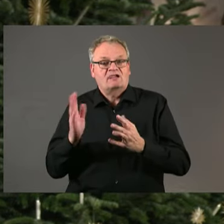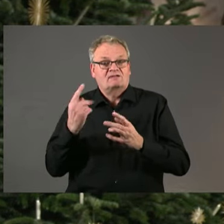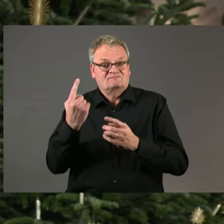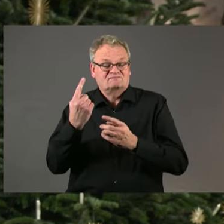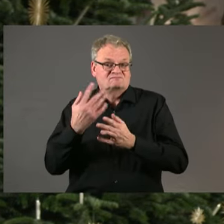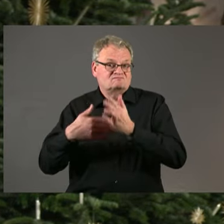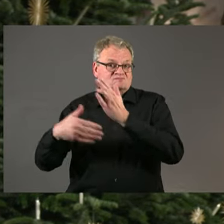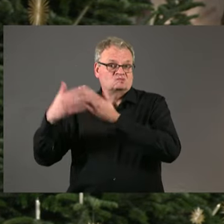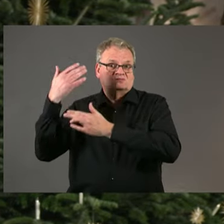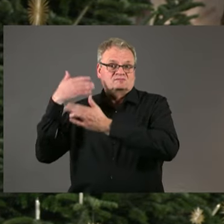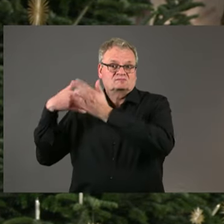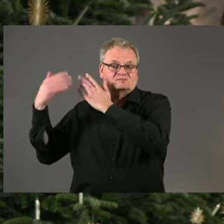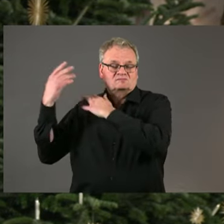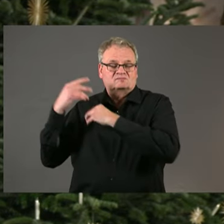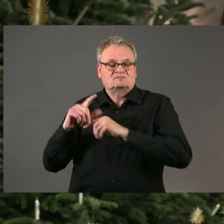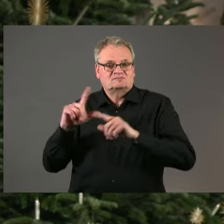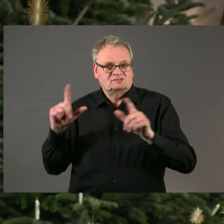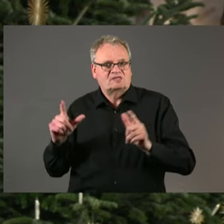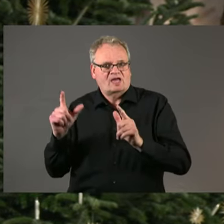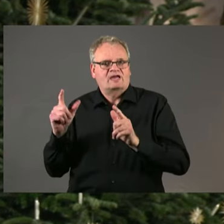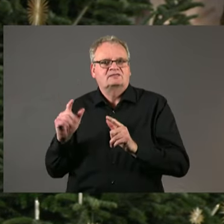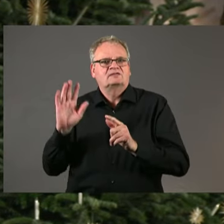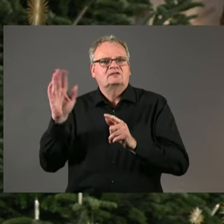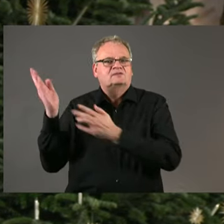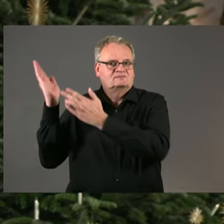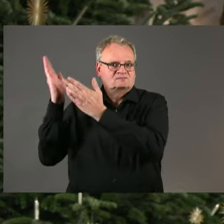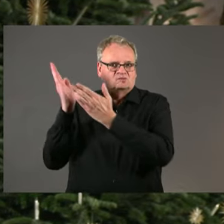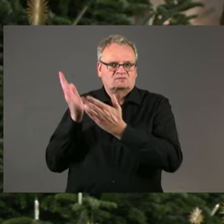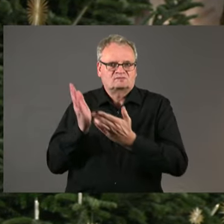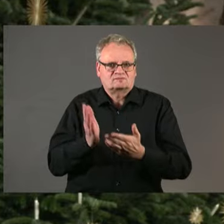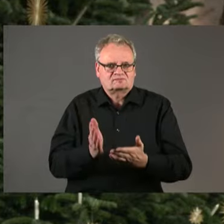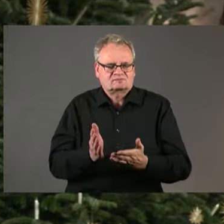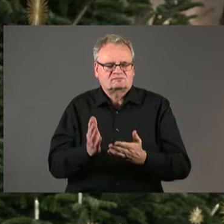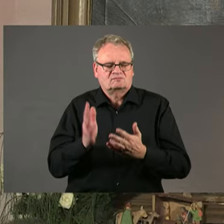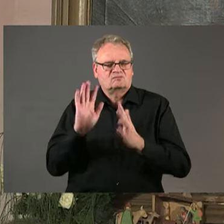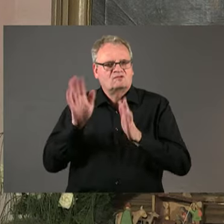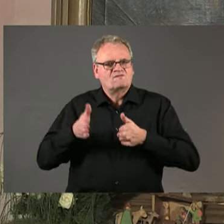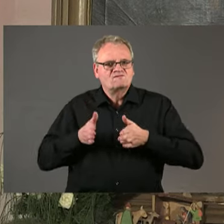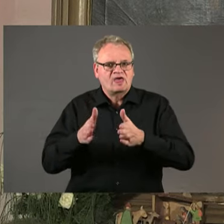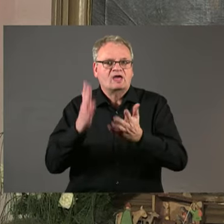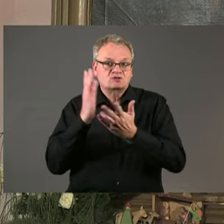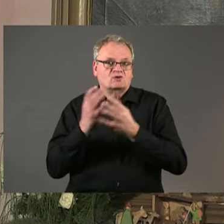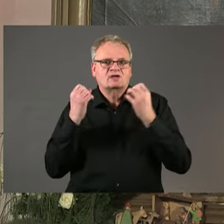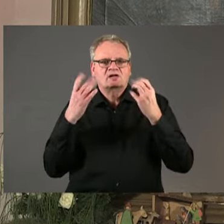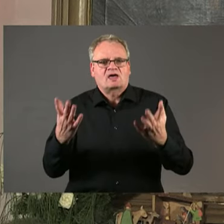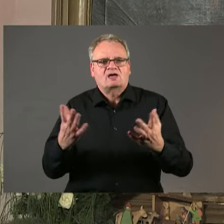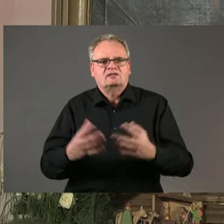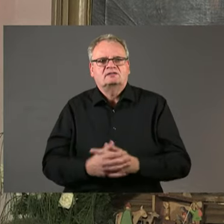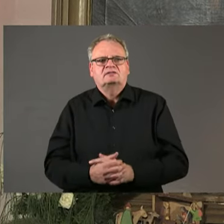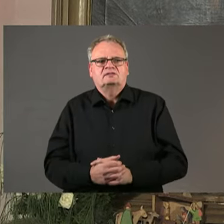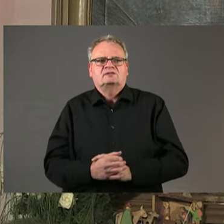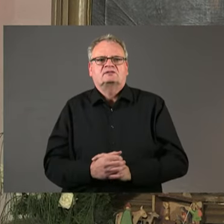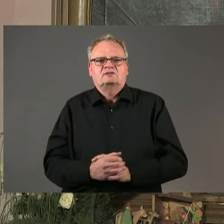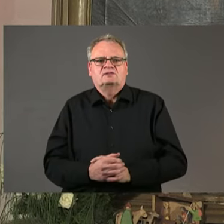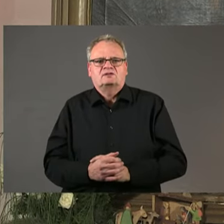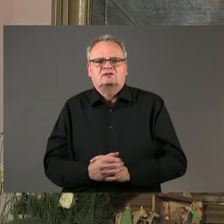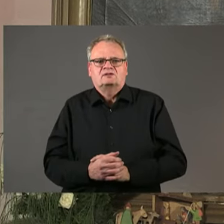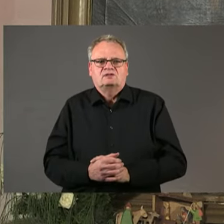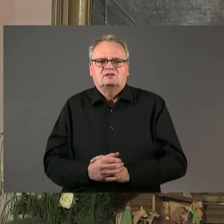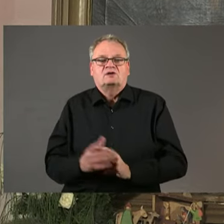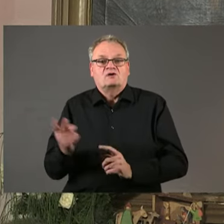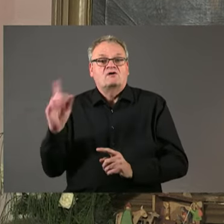bis in die Urzeit. Seine Herkunft steht von Anfang an fest. Er wird auftreten und sein Volk